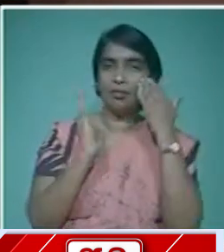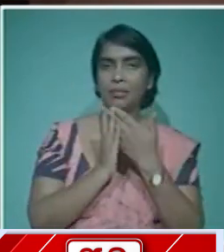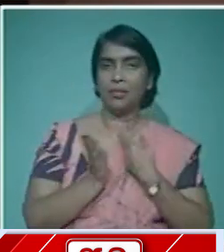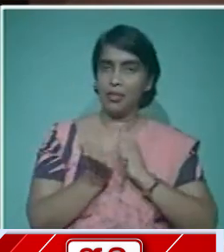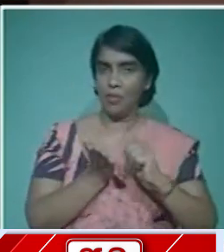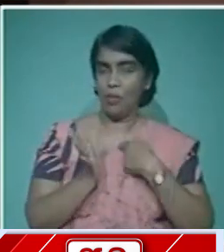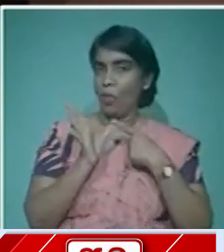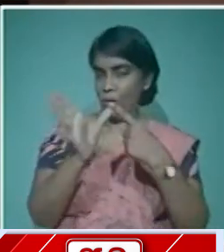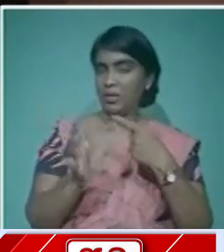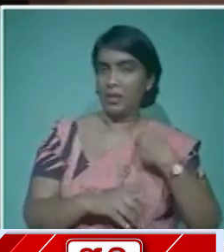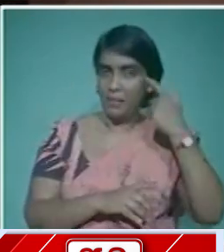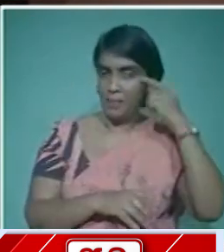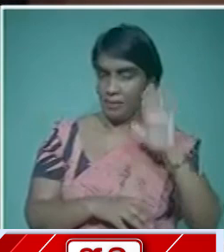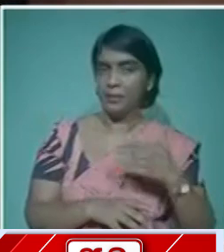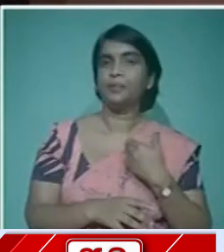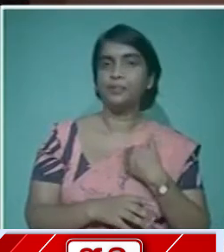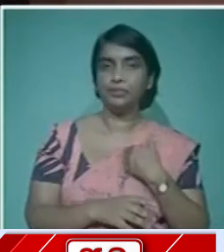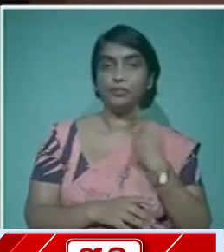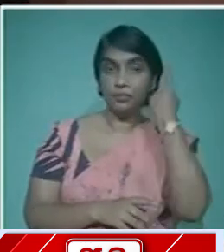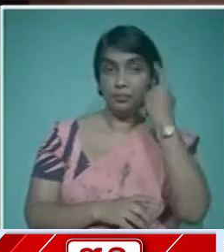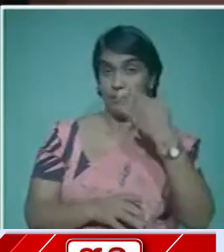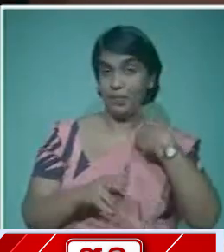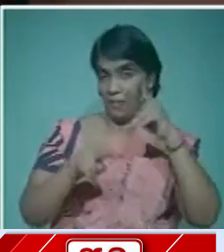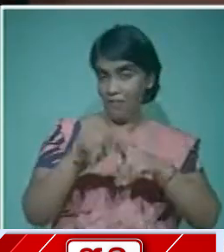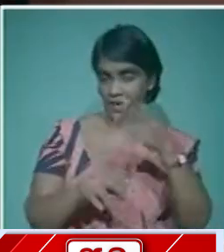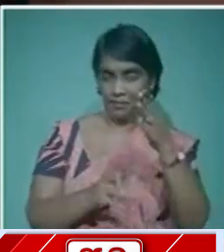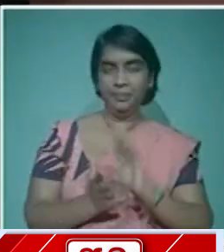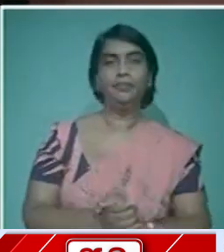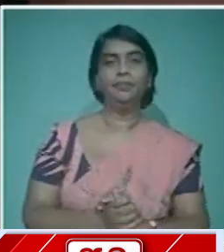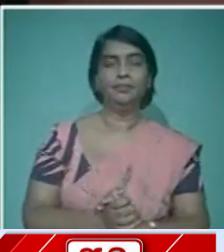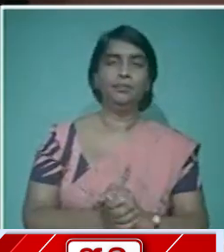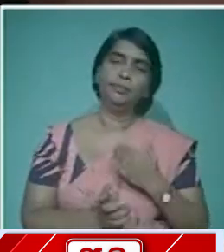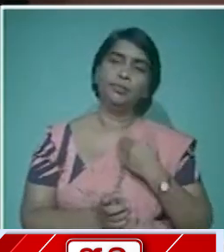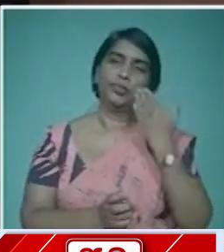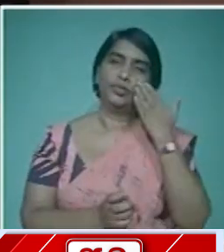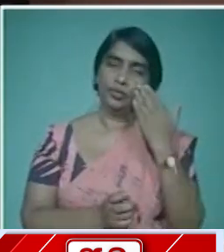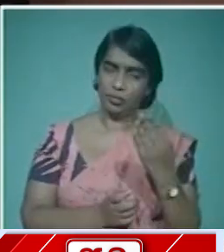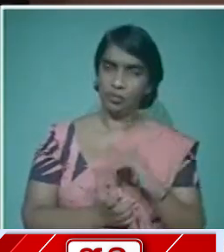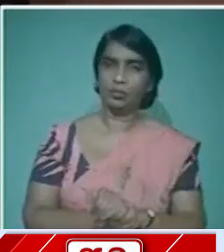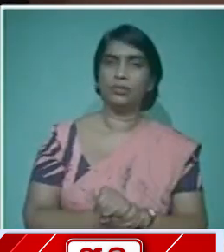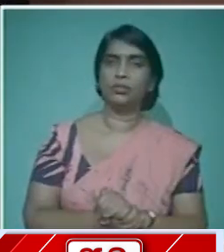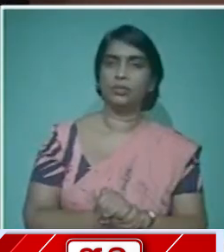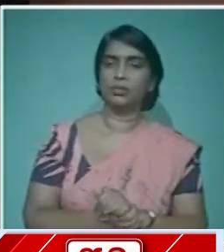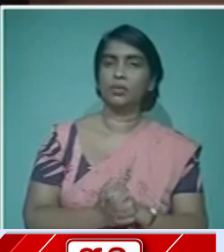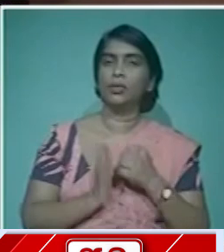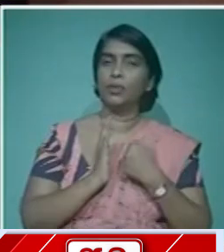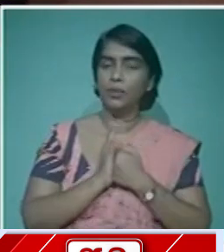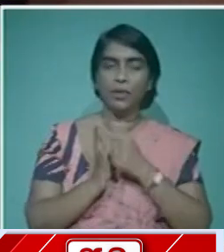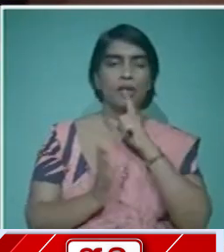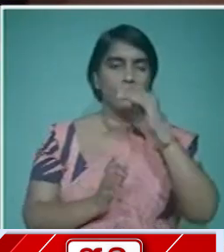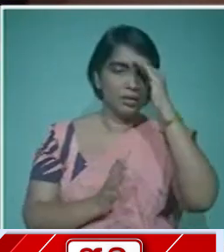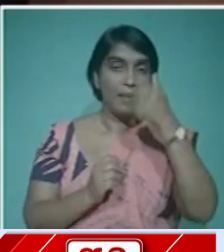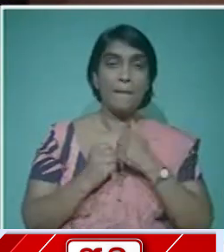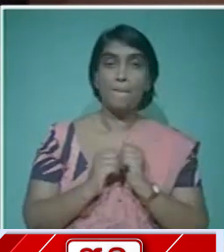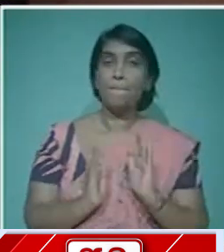උත්තර දෙන්න බලාපොරොත්තු වෙනවා අපේ උගත් මිත්‍රයාගේ. මම දකින්නේ ගරු කතානායකතුමනි, අපි පටන්